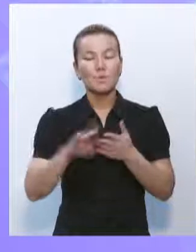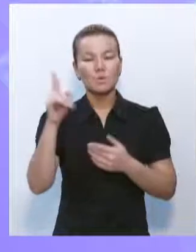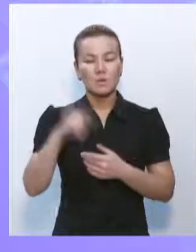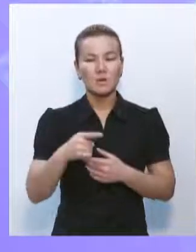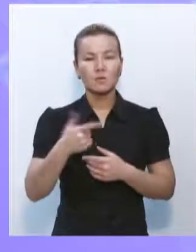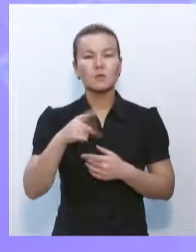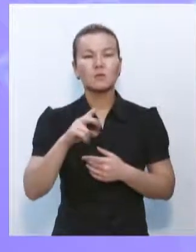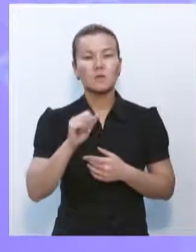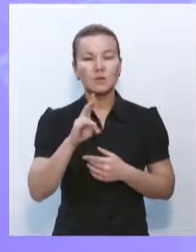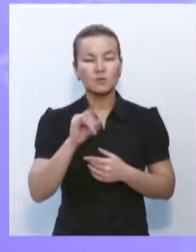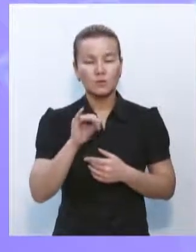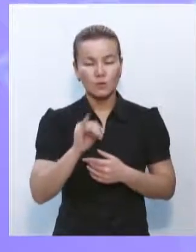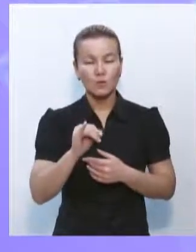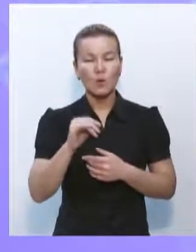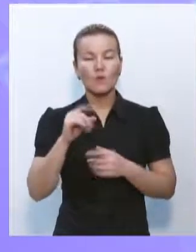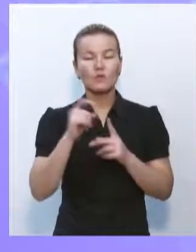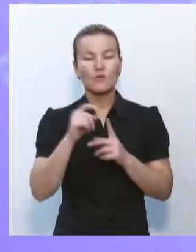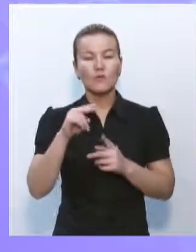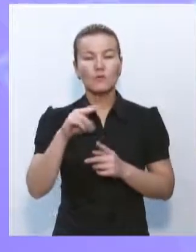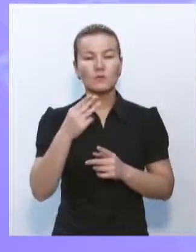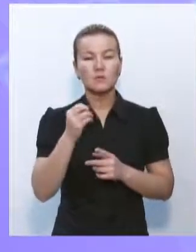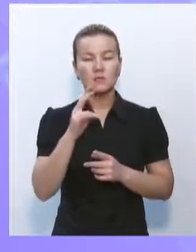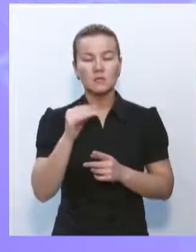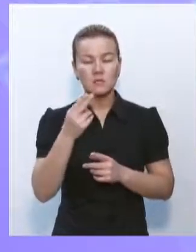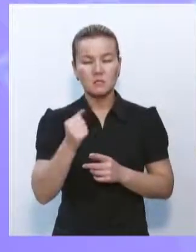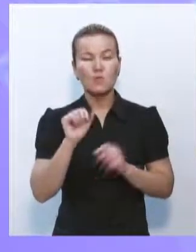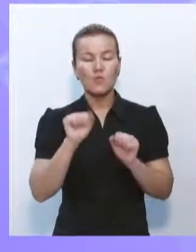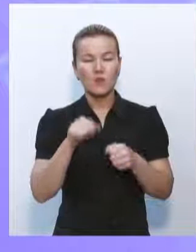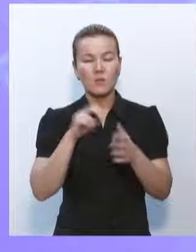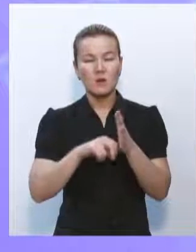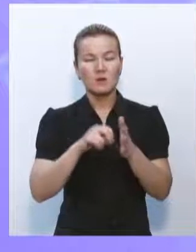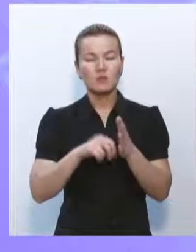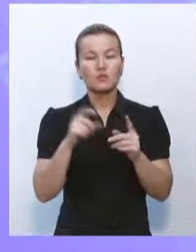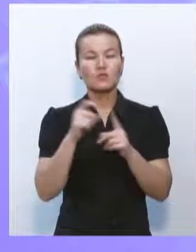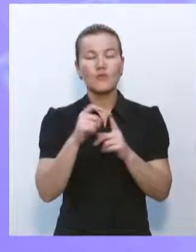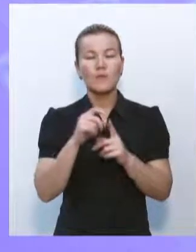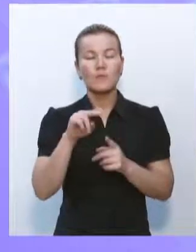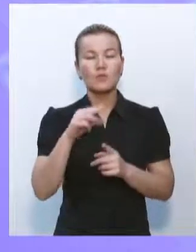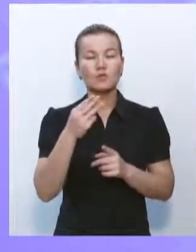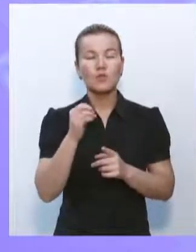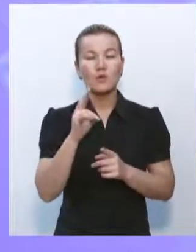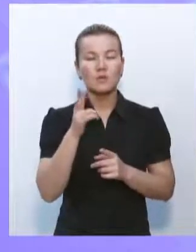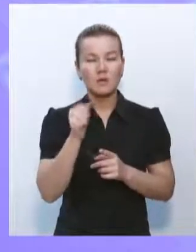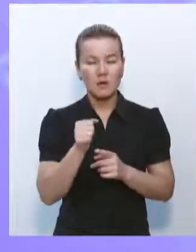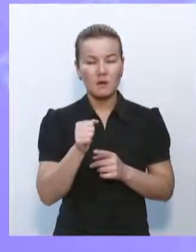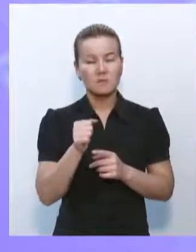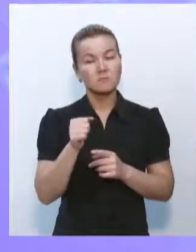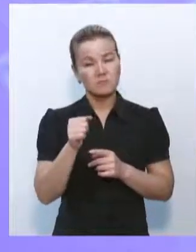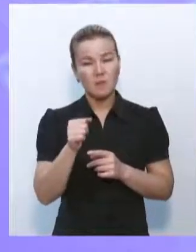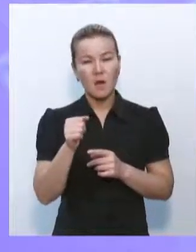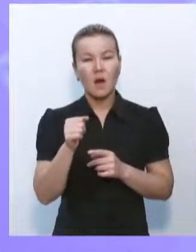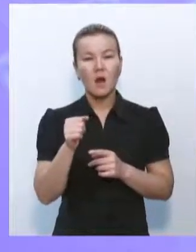слове «пшеница» можно проверить словом «пшенка», хотя речь идет